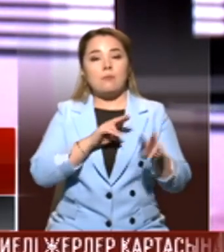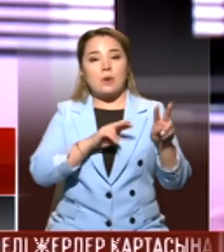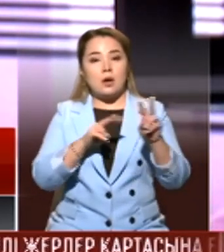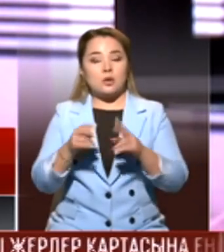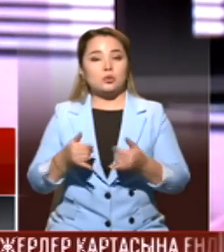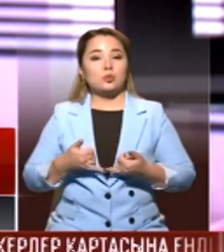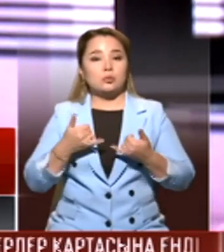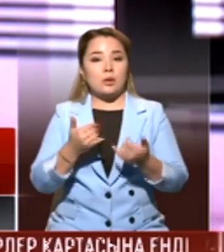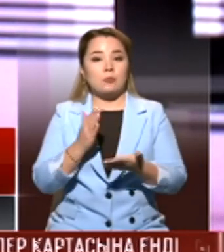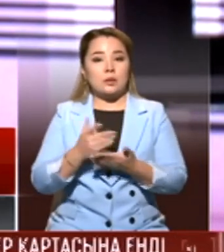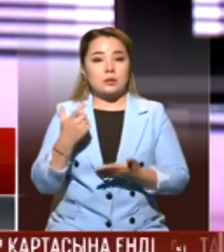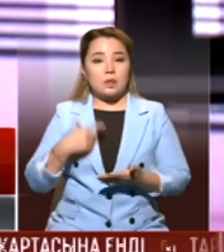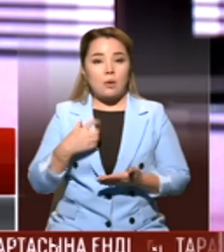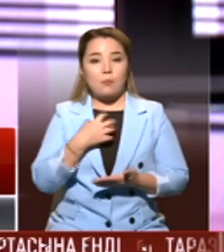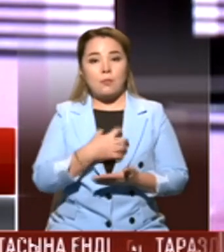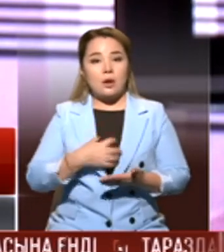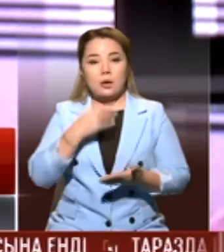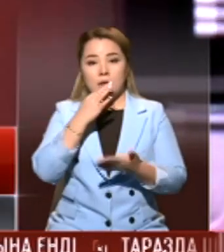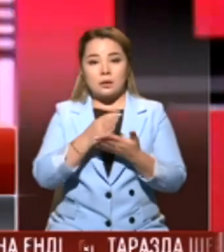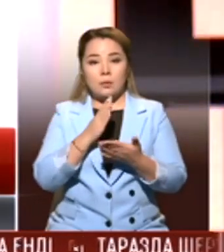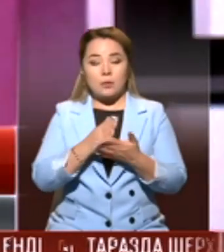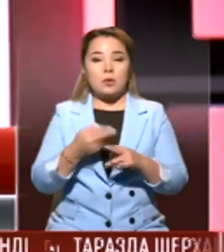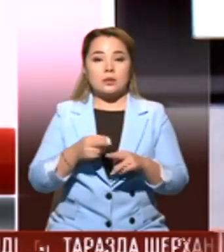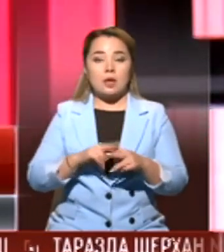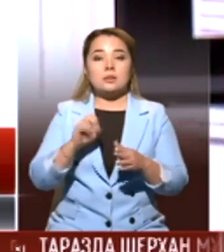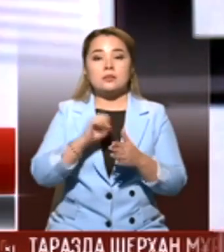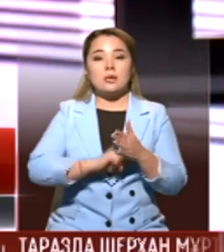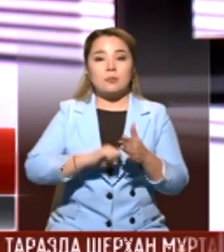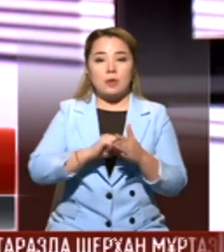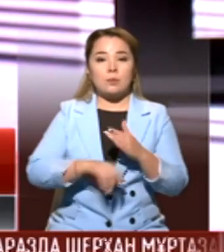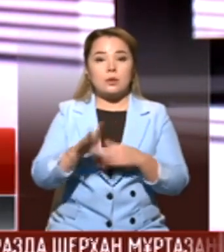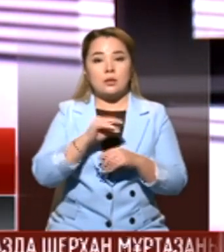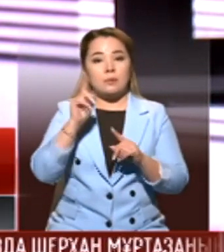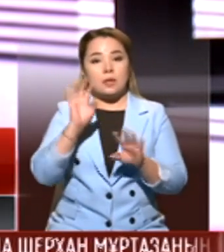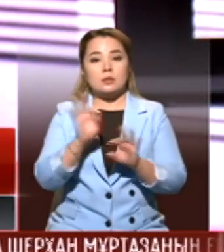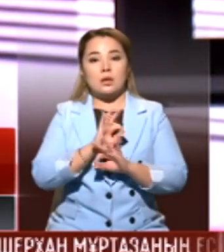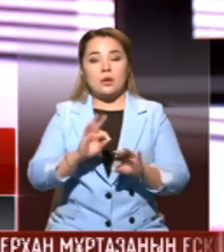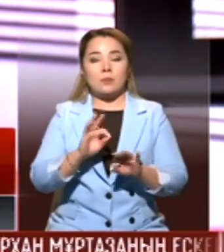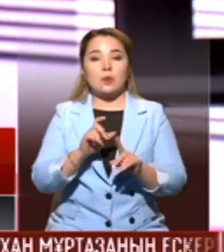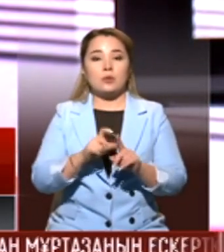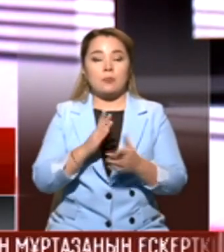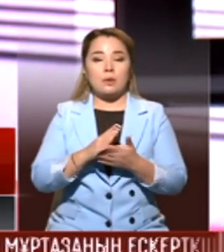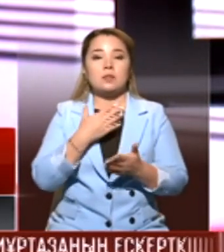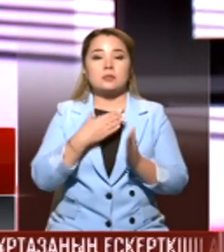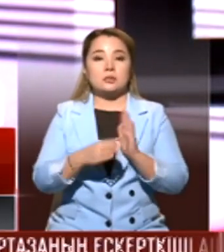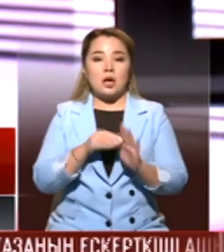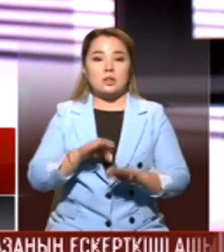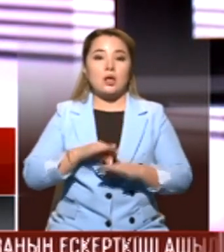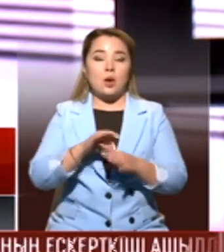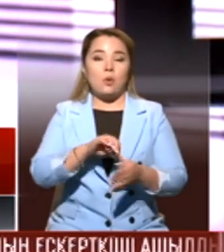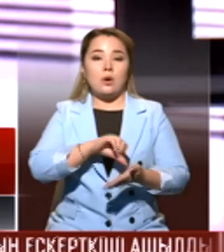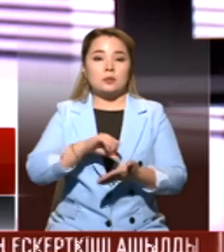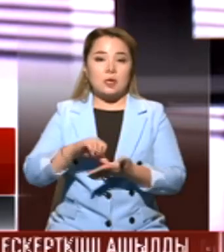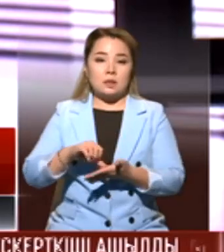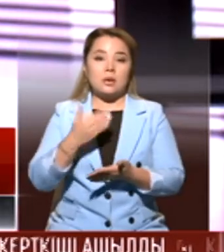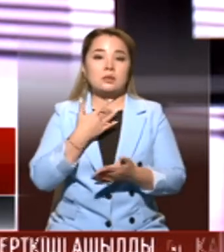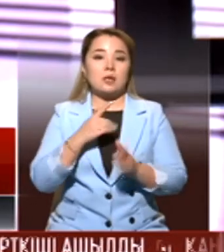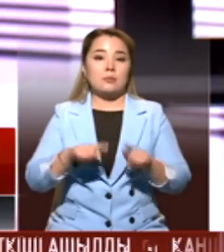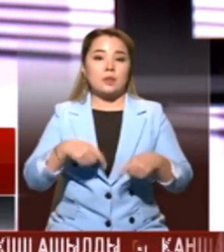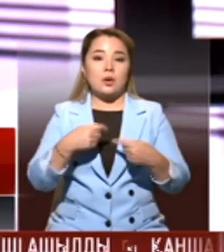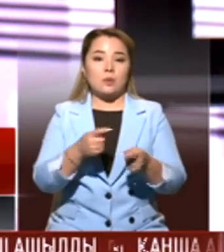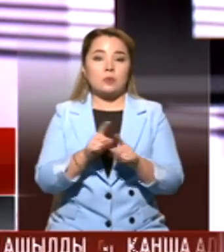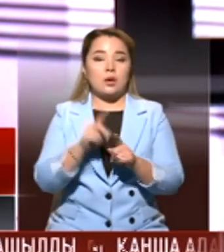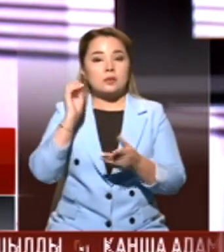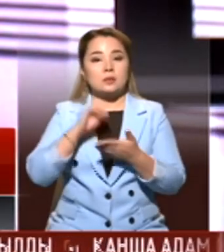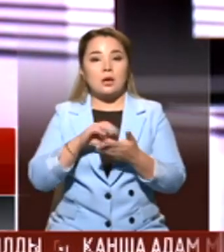бақылаушыларымыз ұсынамыз. Бұл өте маңызды, себебі өздеріңіз білесіздер, керемет сөз бар, сайлауға қатысты. Сайлауда дауыс берушінің